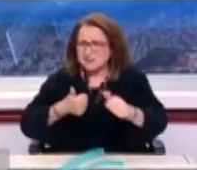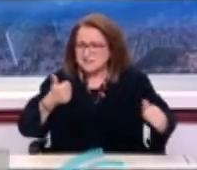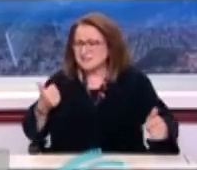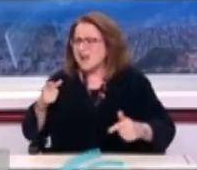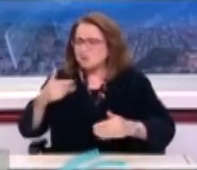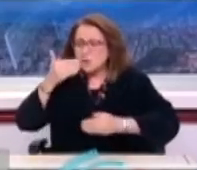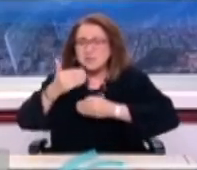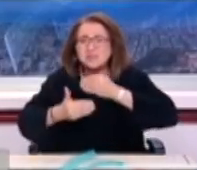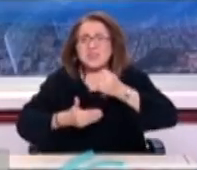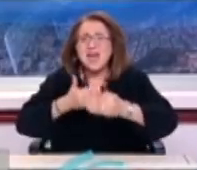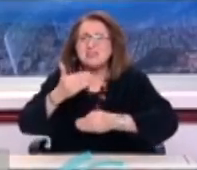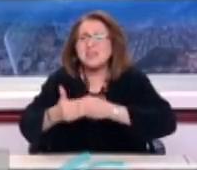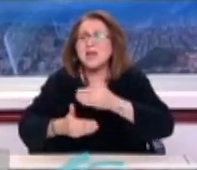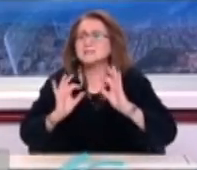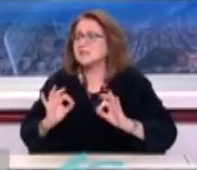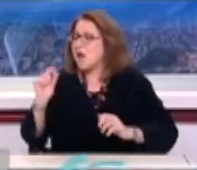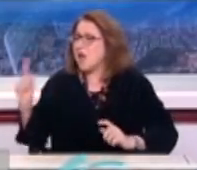Δεν τηρείτε τη διαδικασία.